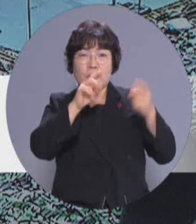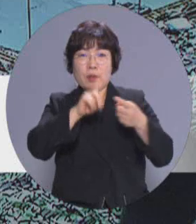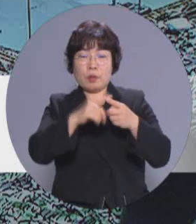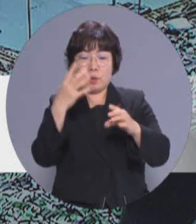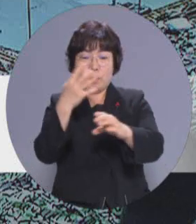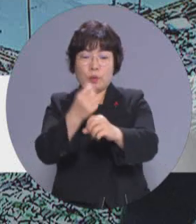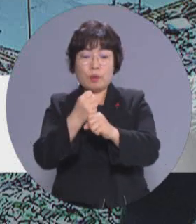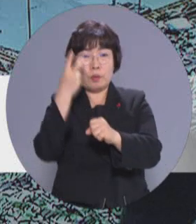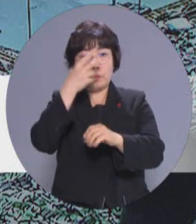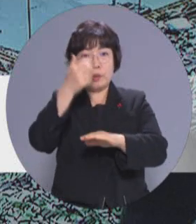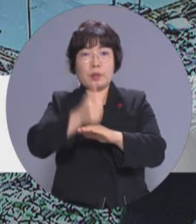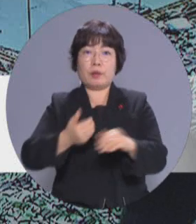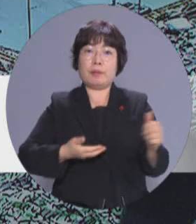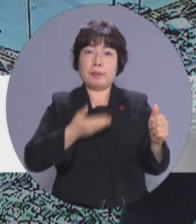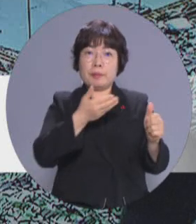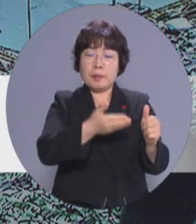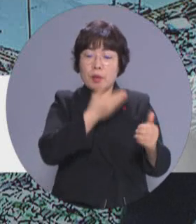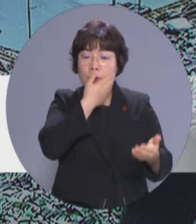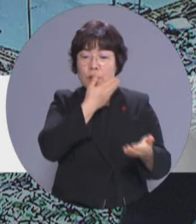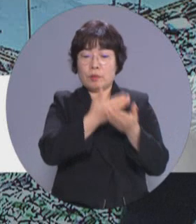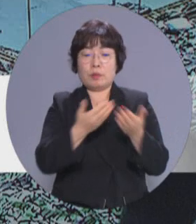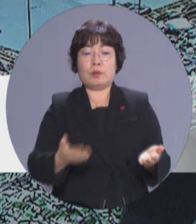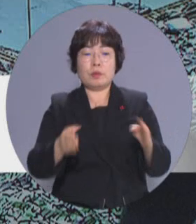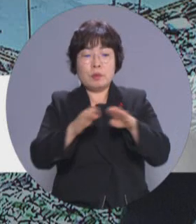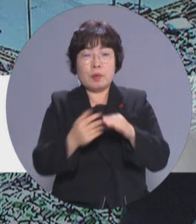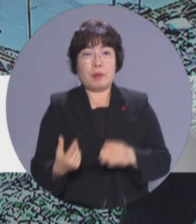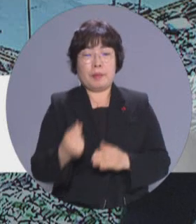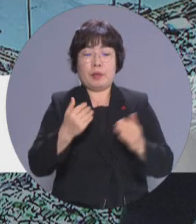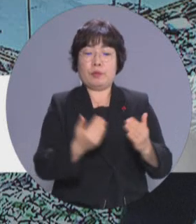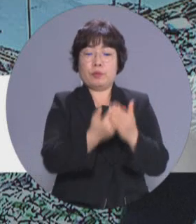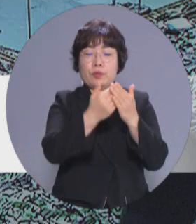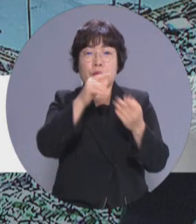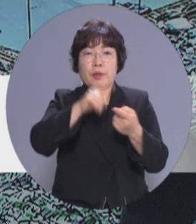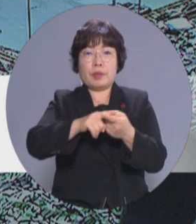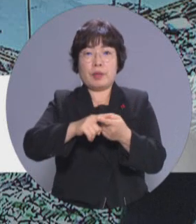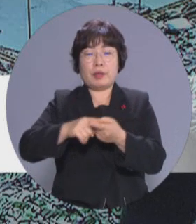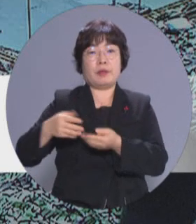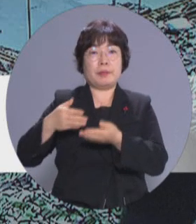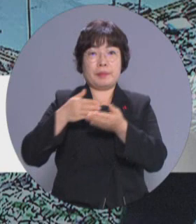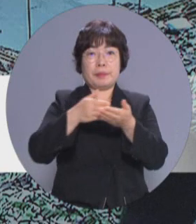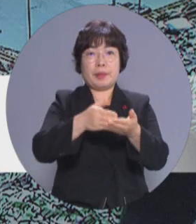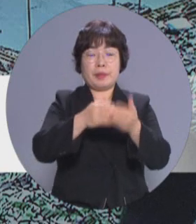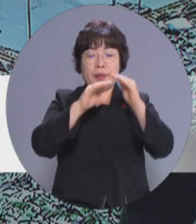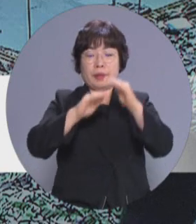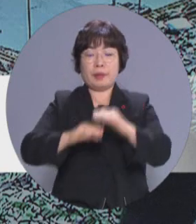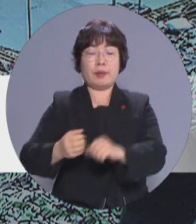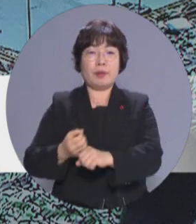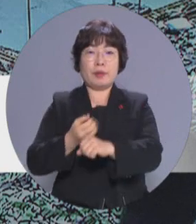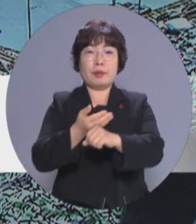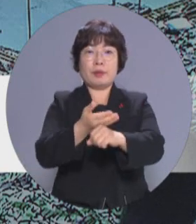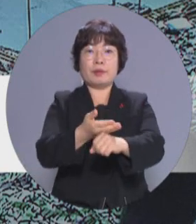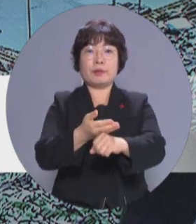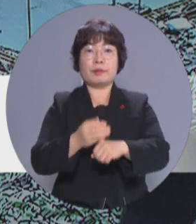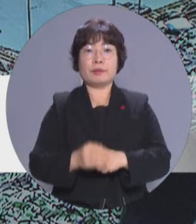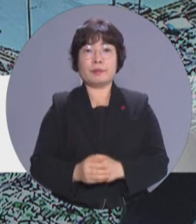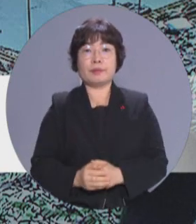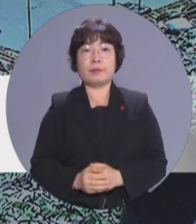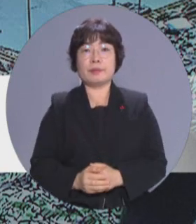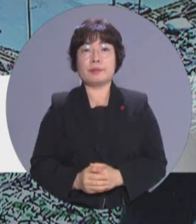용역 결과를 전달하고 핵심 시설에 대해 개발을 서둘러 줄 것을 요청했습니다 문철